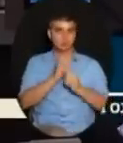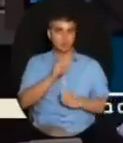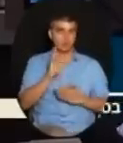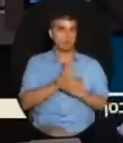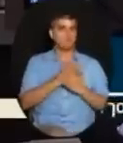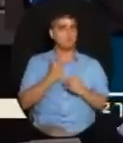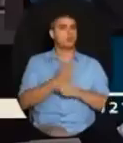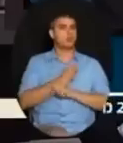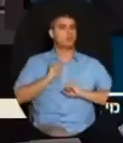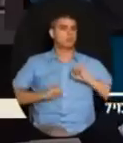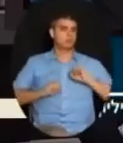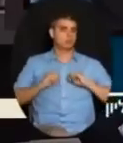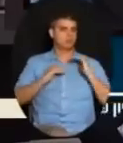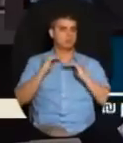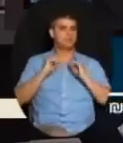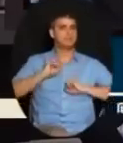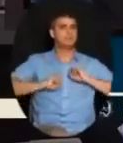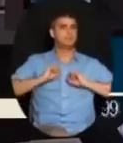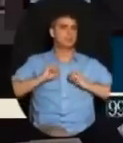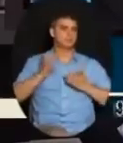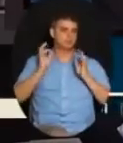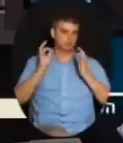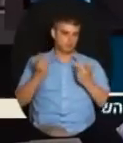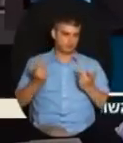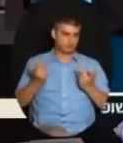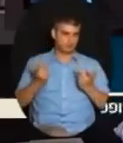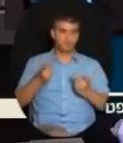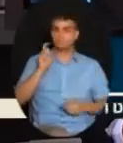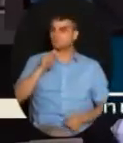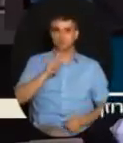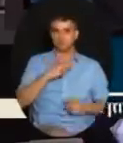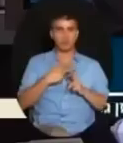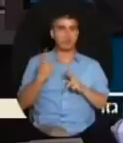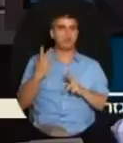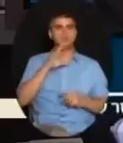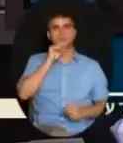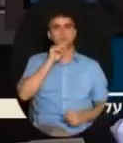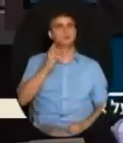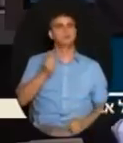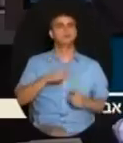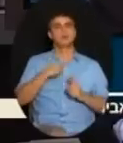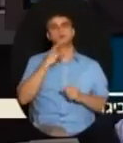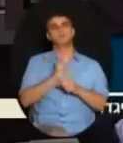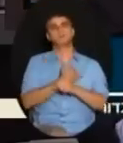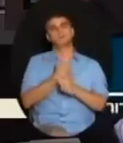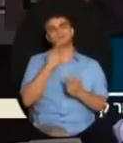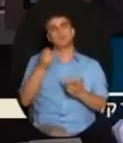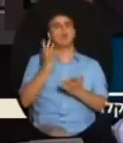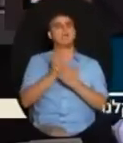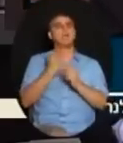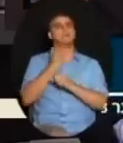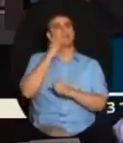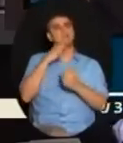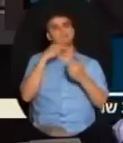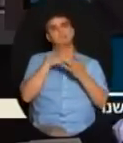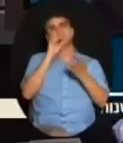לקבוע נורמות ביחס למעשים מסוימים כאלה ואחרים. שופט לא רק מדבר בלשון יבשה, אומר, נעברה עבירה על